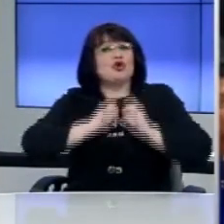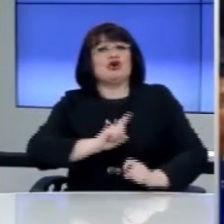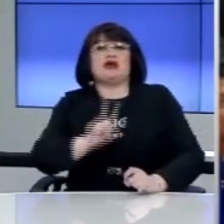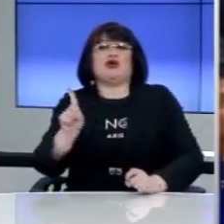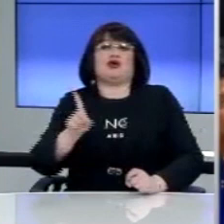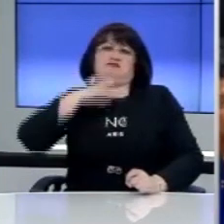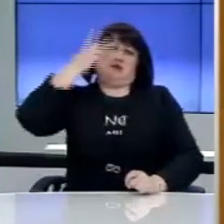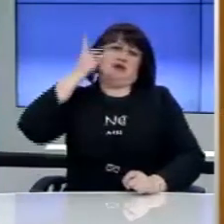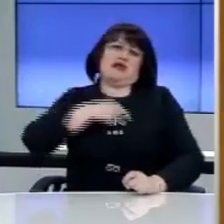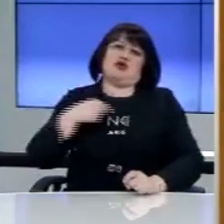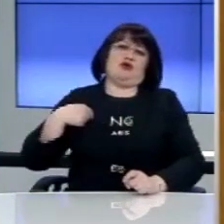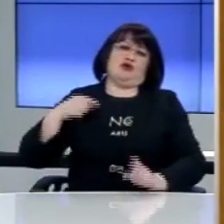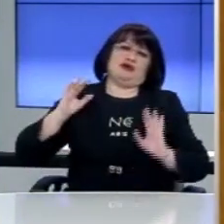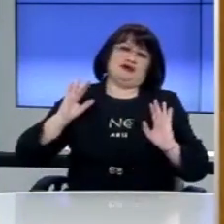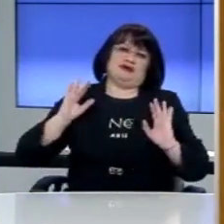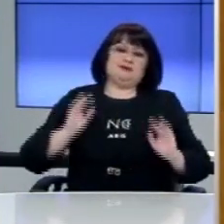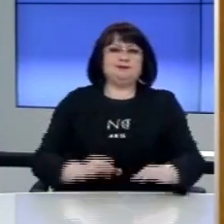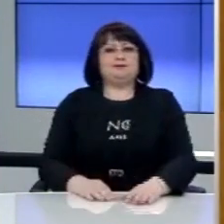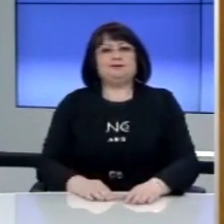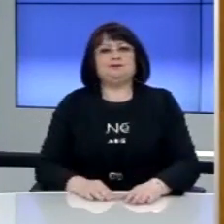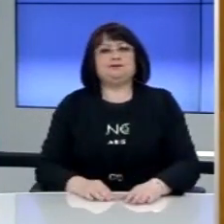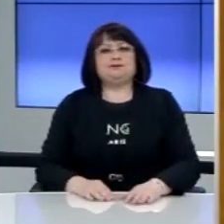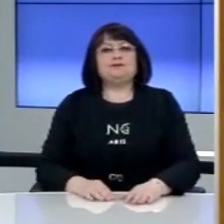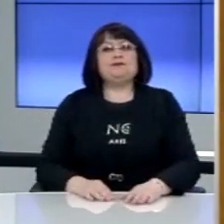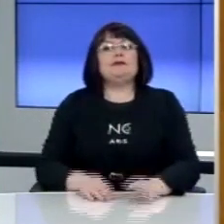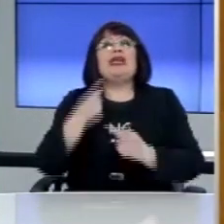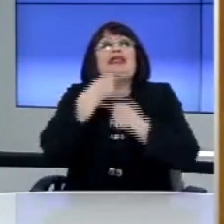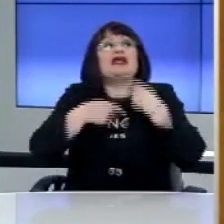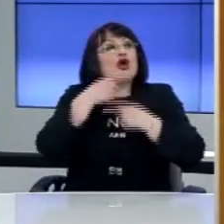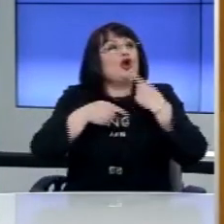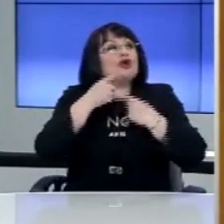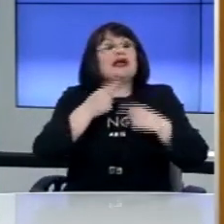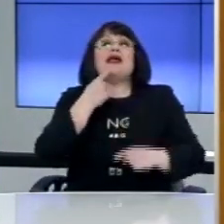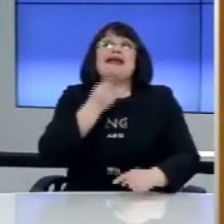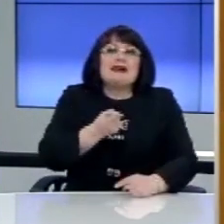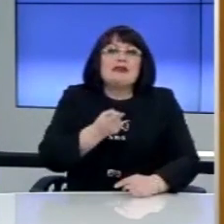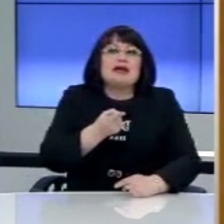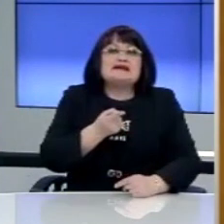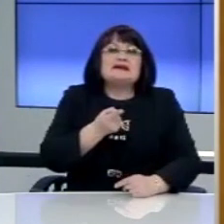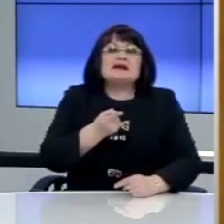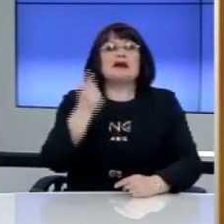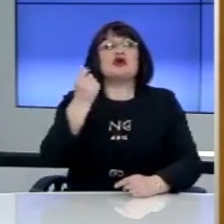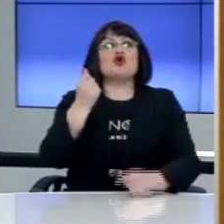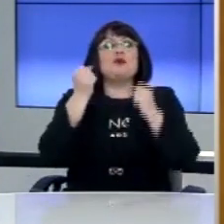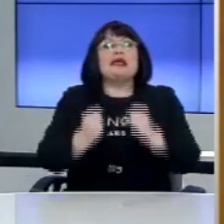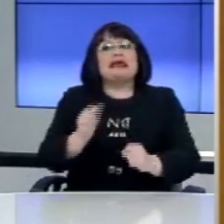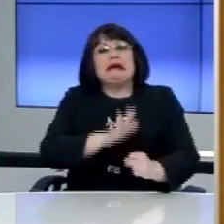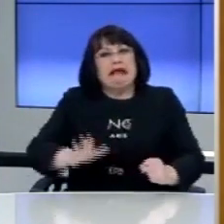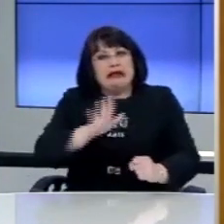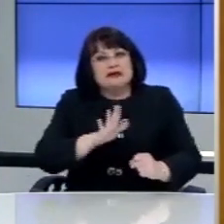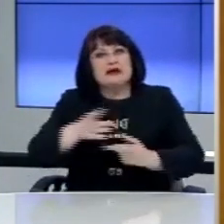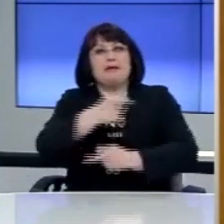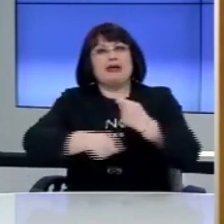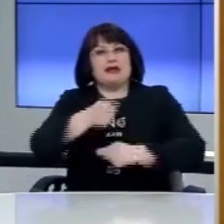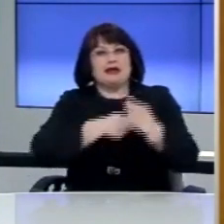υποχρεωτικής. Βάλατε τον προσχηματικό όρο να μπαίνει η οικονομική κατάσταση μιας